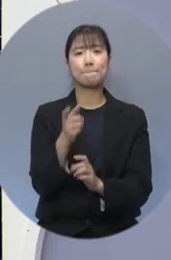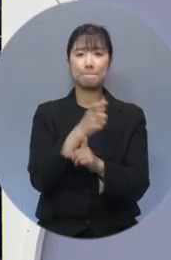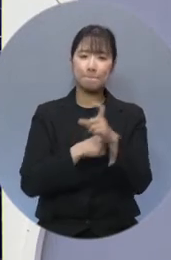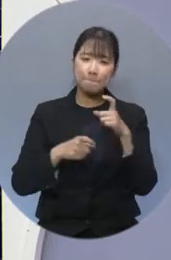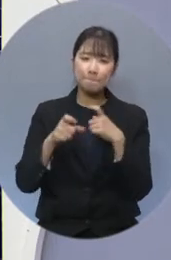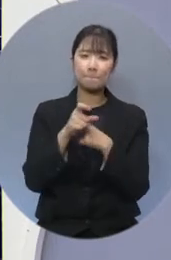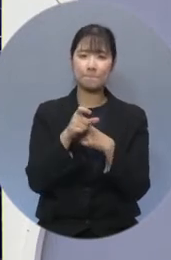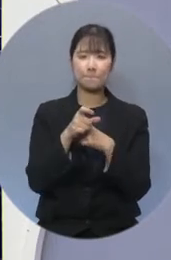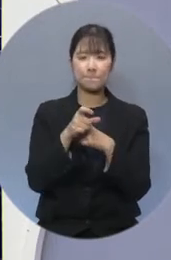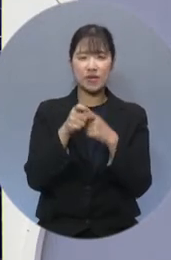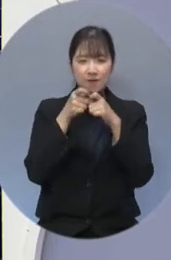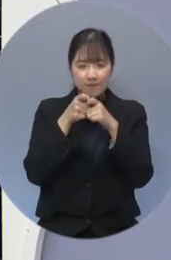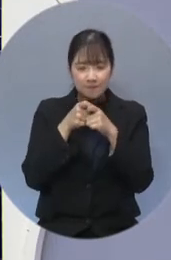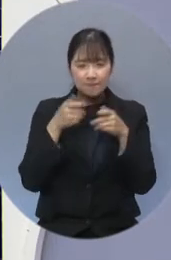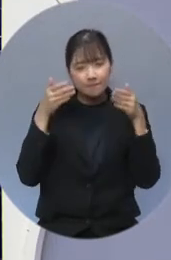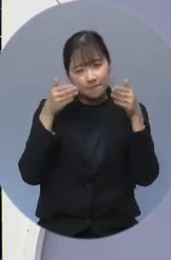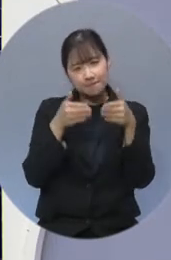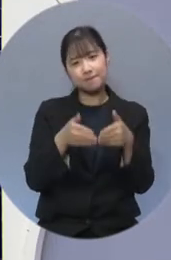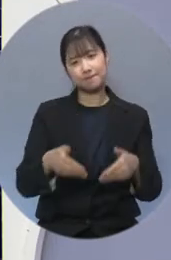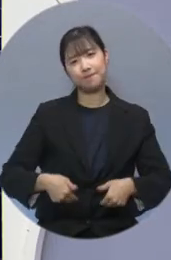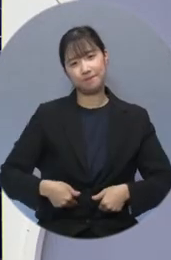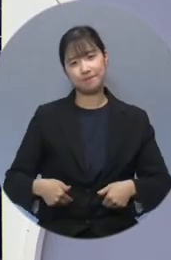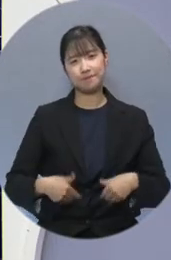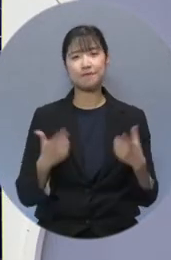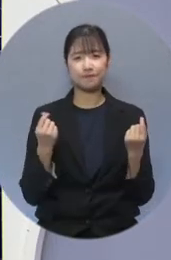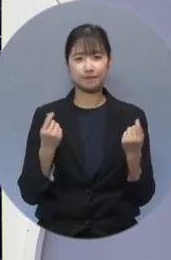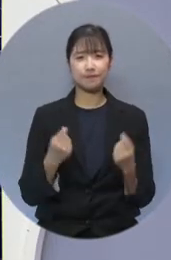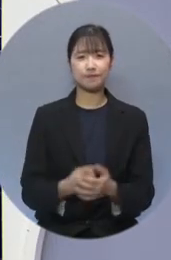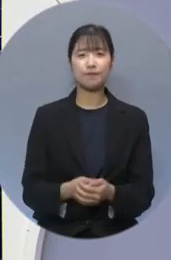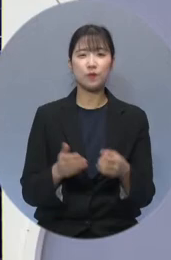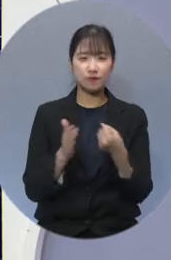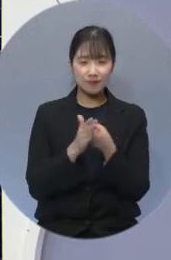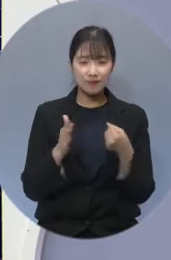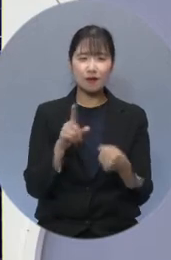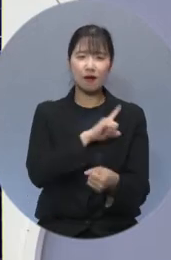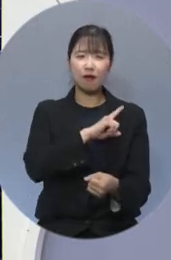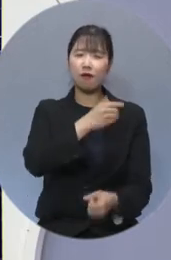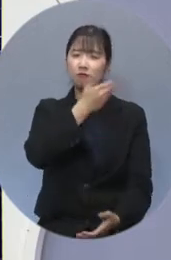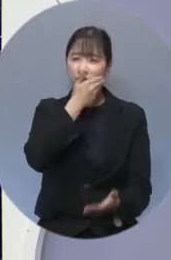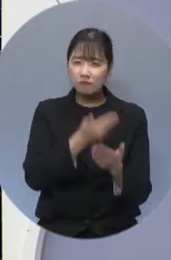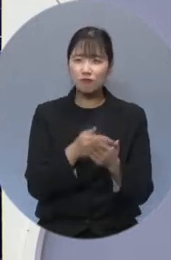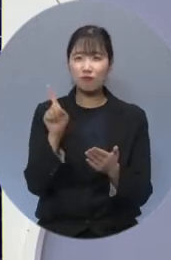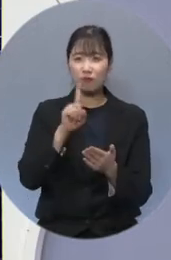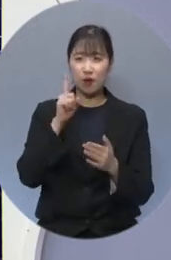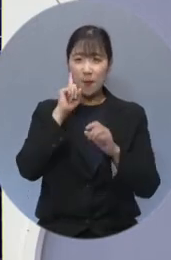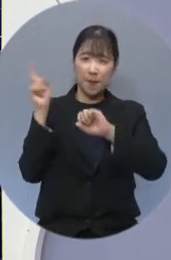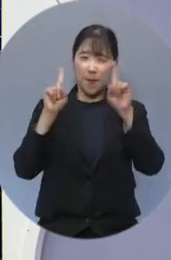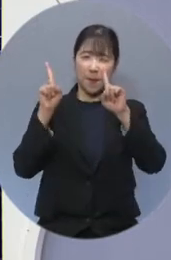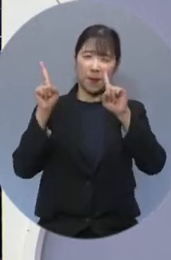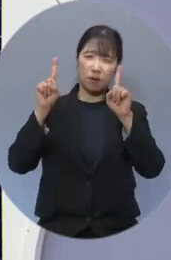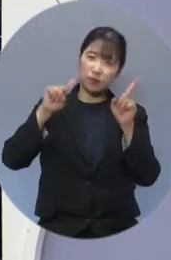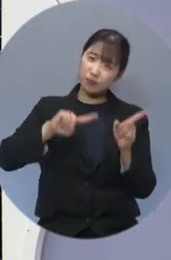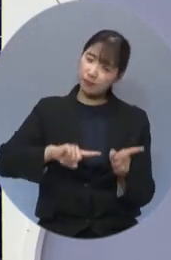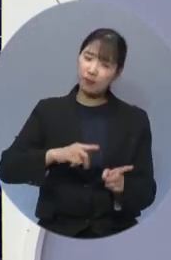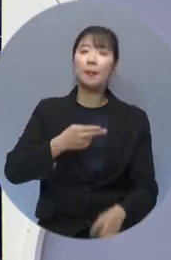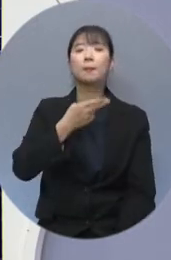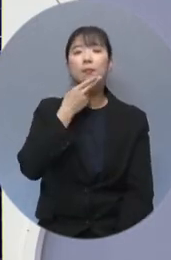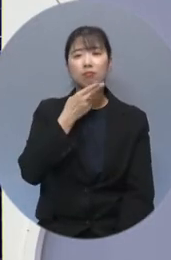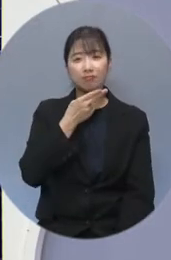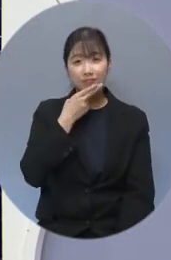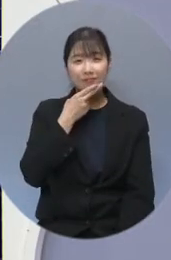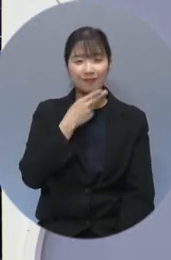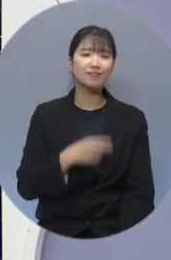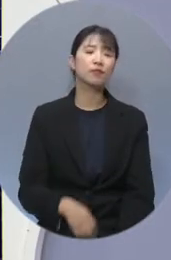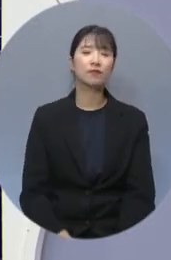굉장히 세심하게 접근할 필요가 있다고 생각이 듭니다. 그래서 제일 중요한 것은 다이나믹함을 잃지 않았다. 이것이 제일